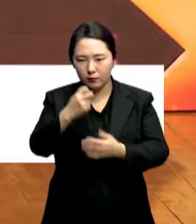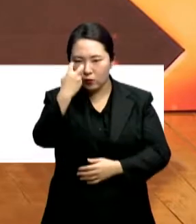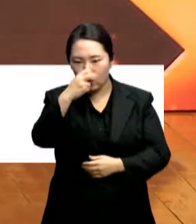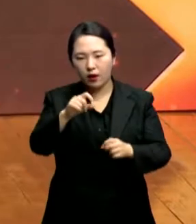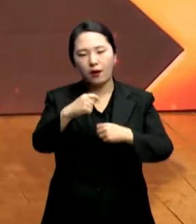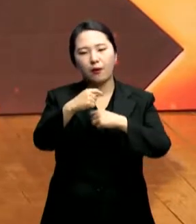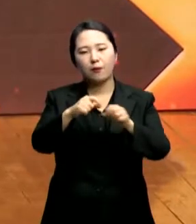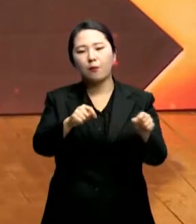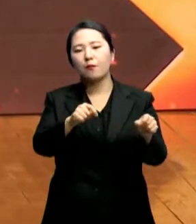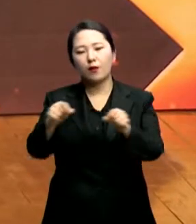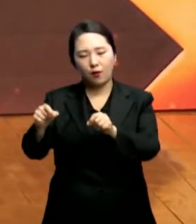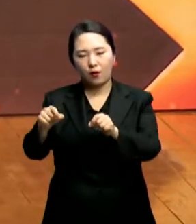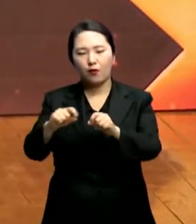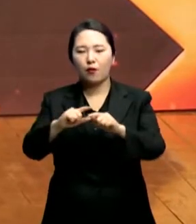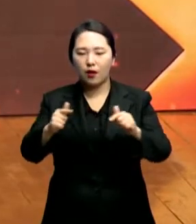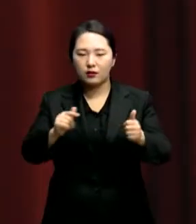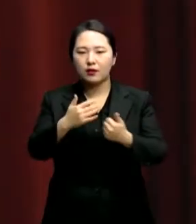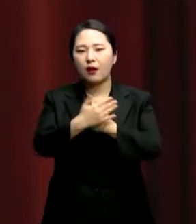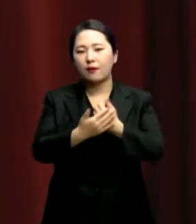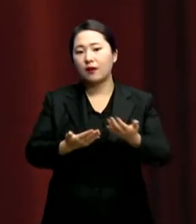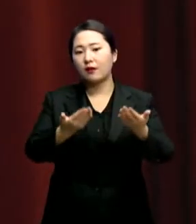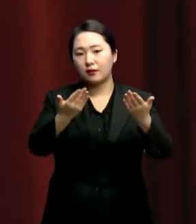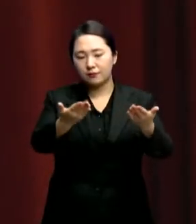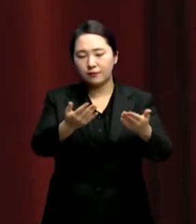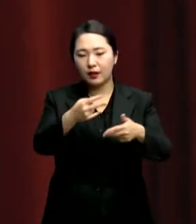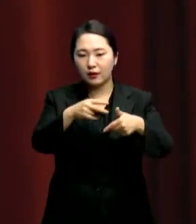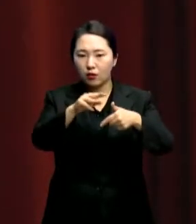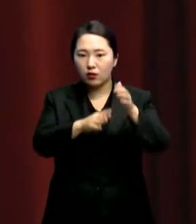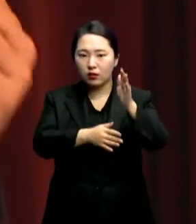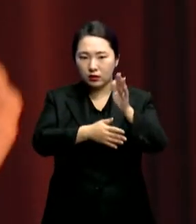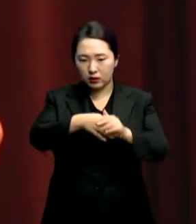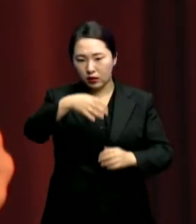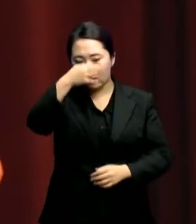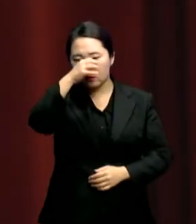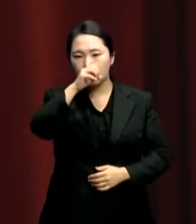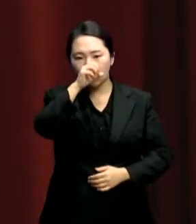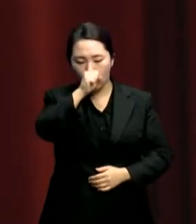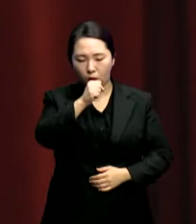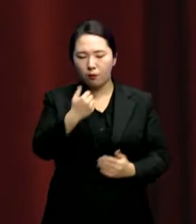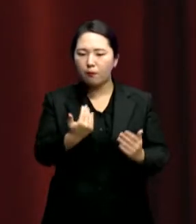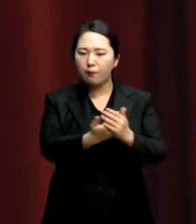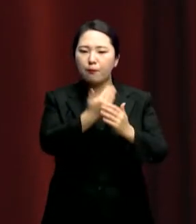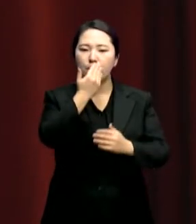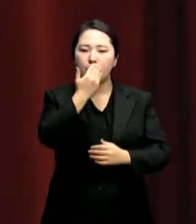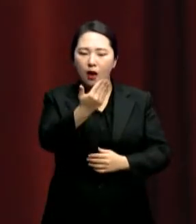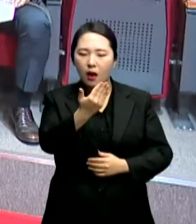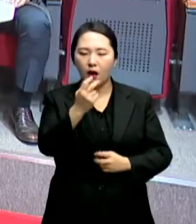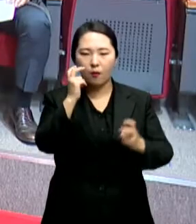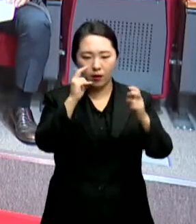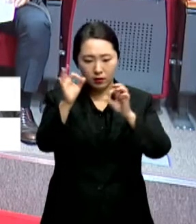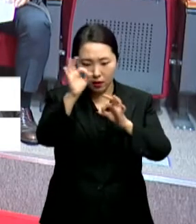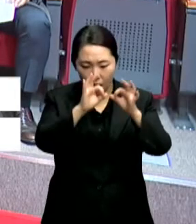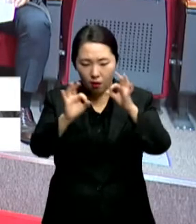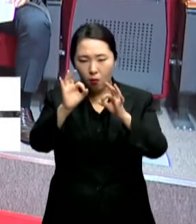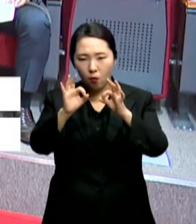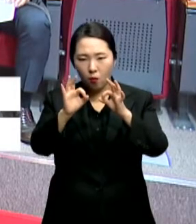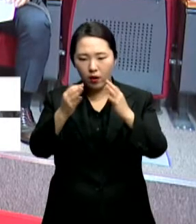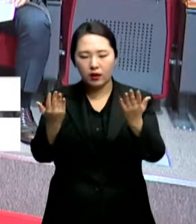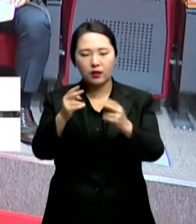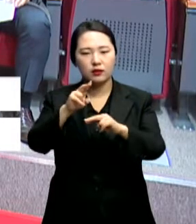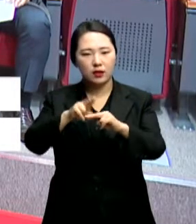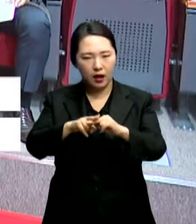주어집니다. 한편 인천시는 기술력이 우수하고 성장 잠재력이 높은 중소기업을 발굴해